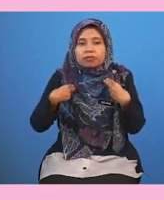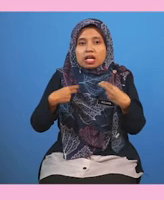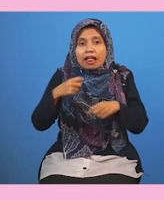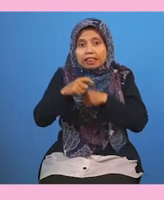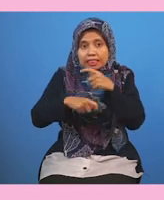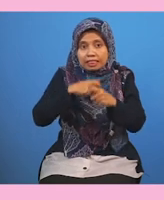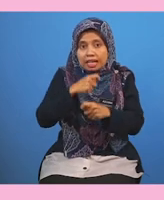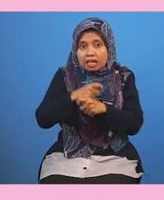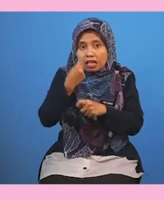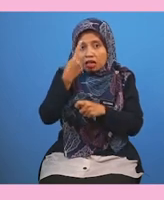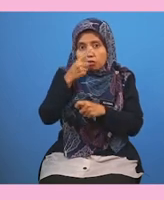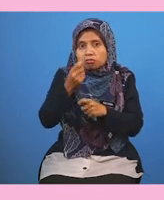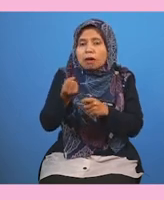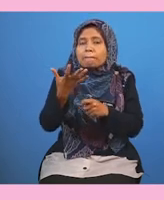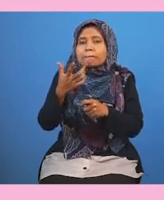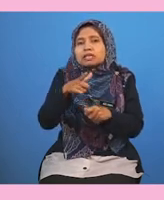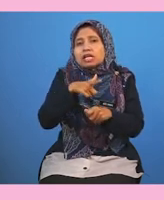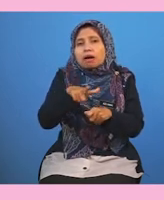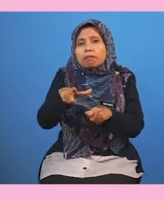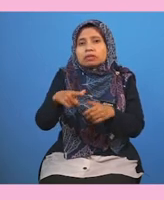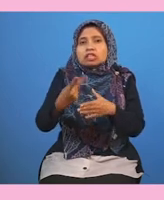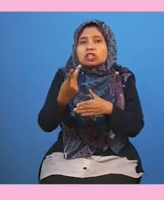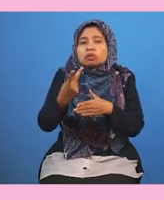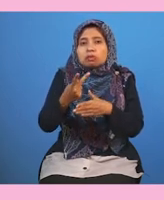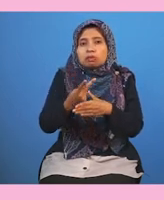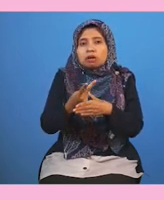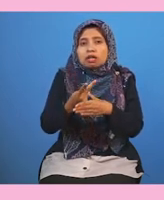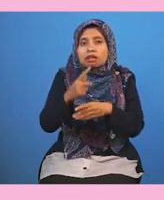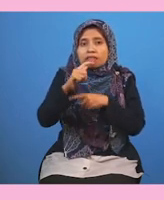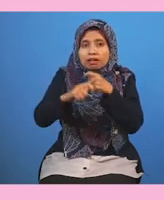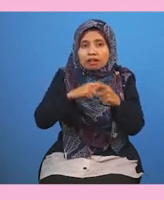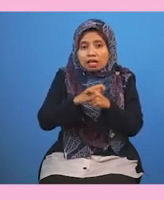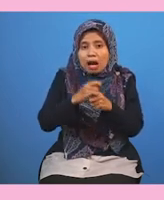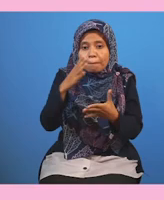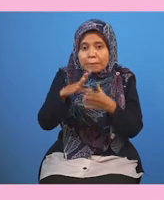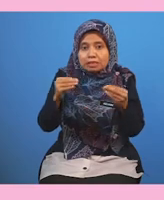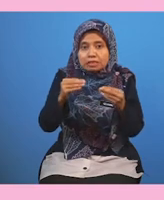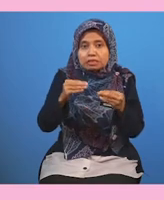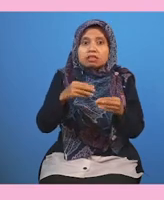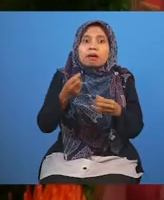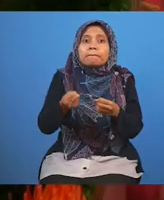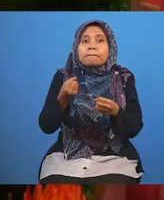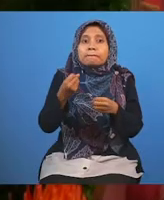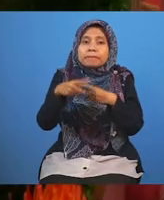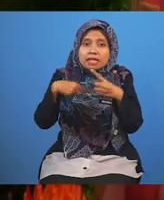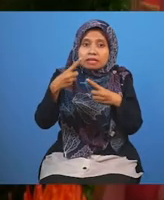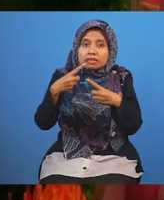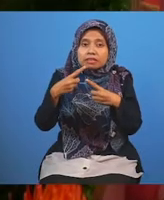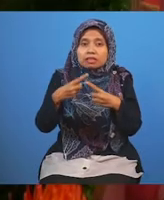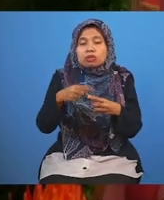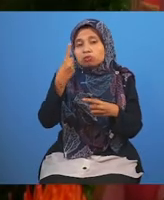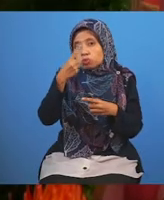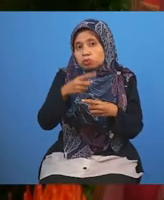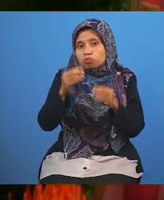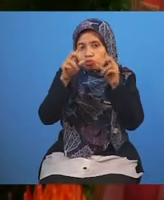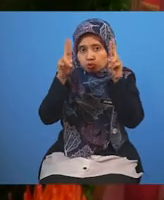sangat penting bagi mengetahui tarikh pengeluaran dan tarikh luput produk. Untuk menguji kefahaman